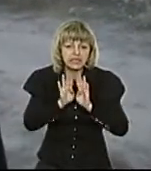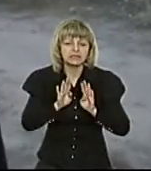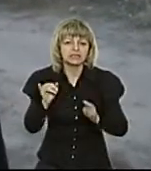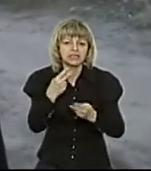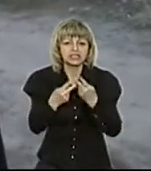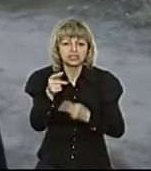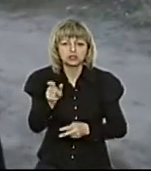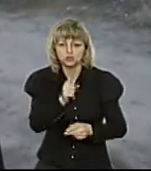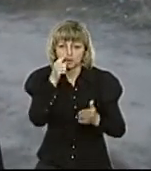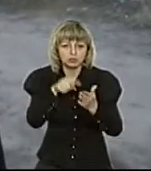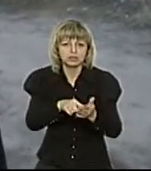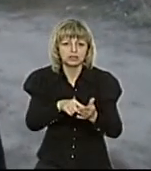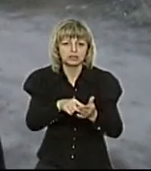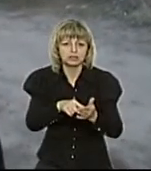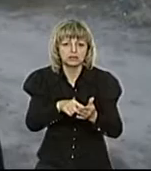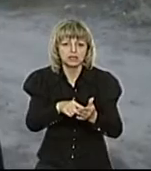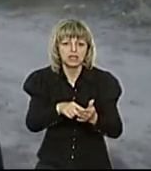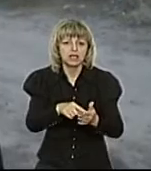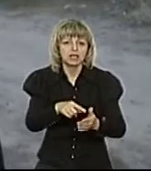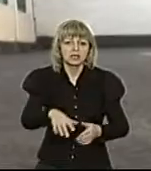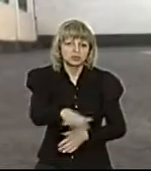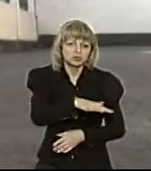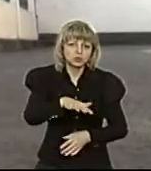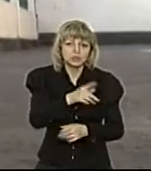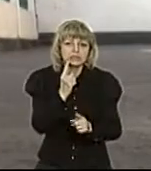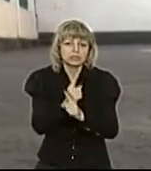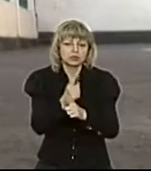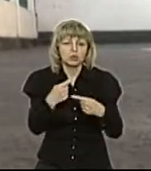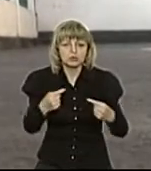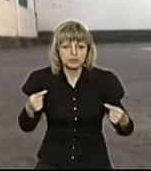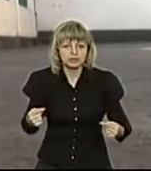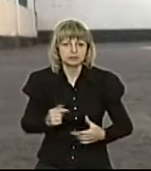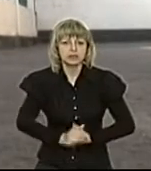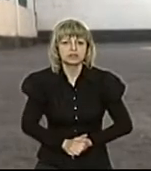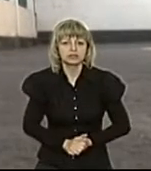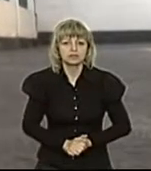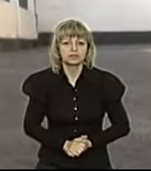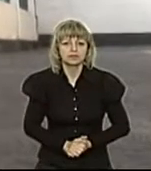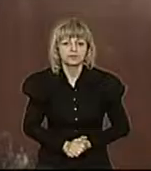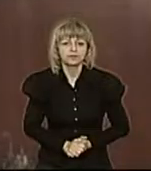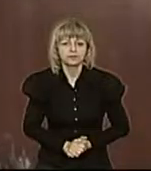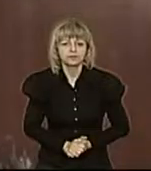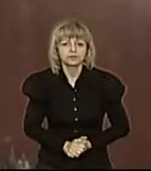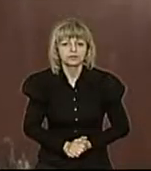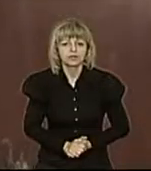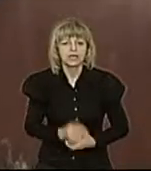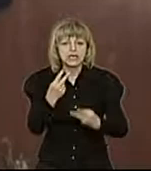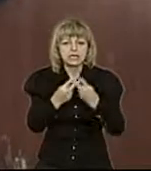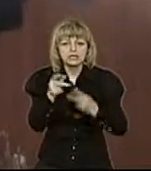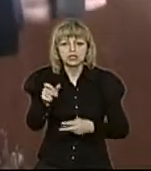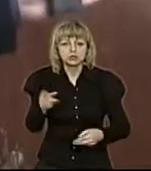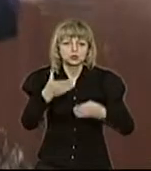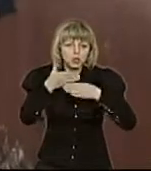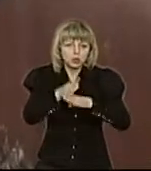і з метою непотрапляння заборонених предметів до охороняємої зони. Заборонені предмети падають на внутрішню заборонену зону, засуджені